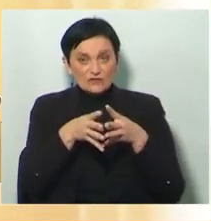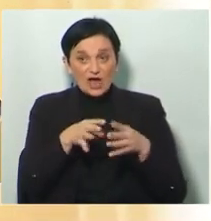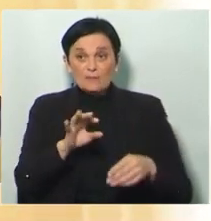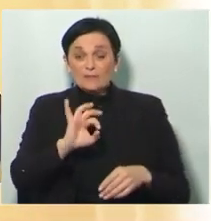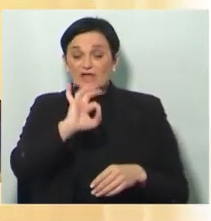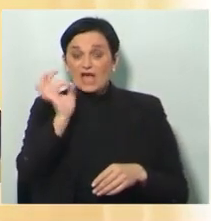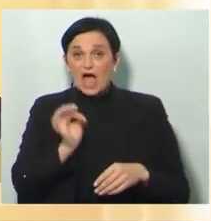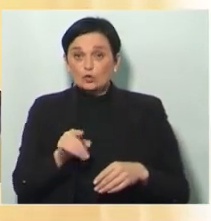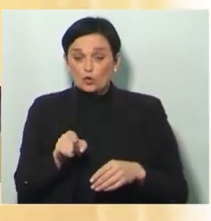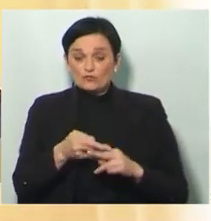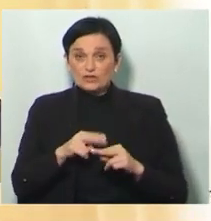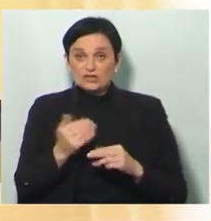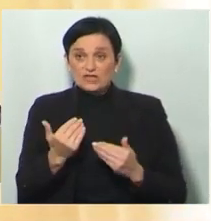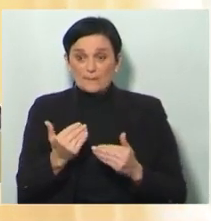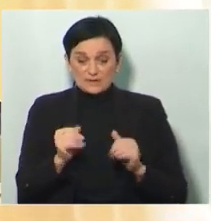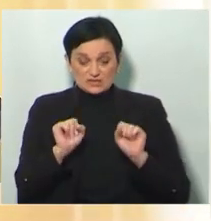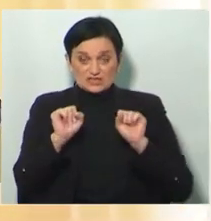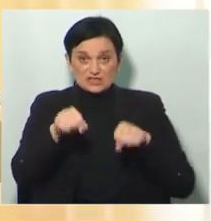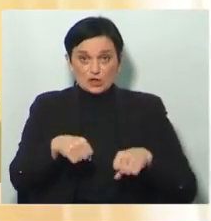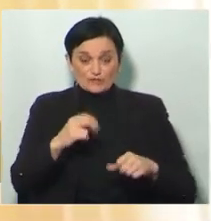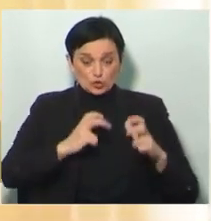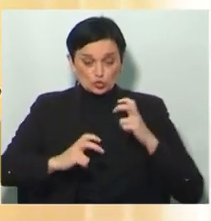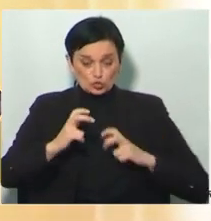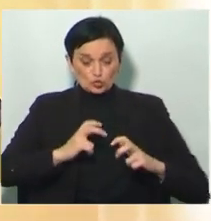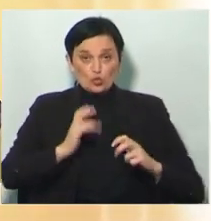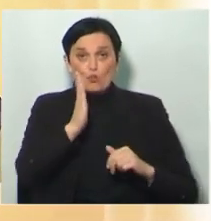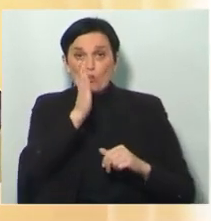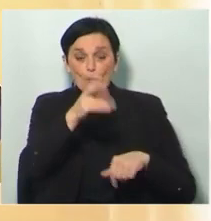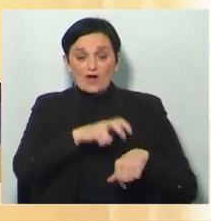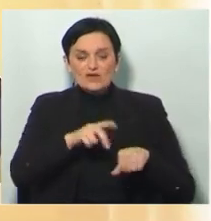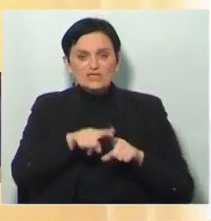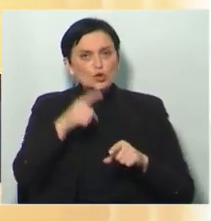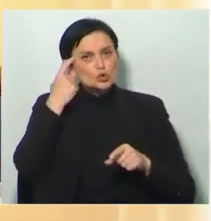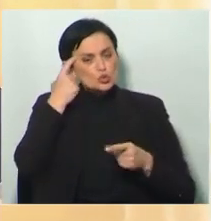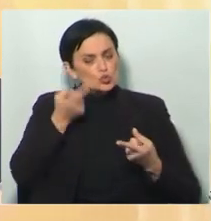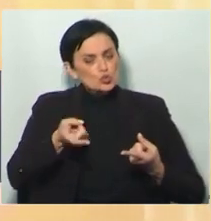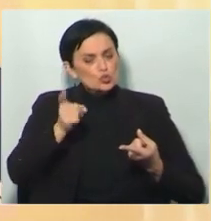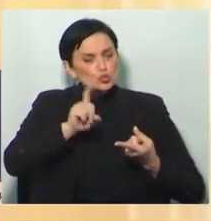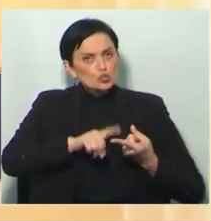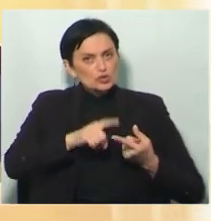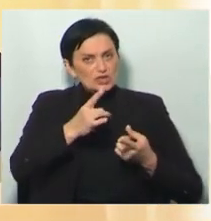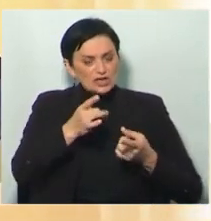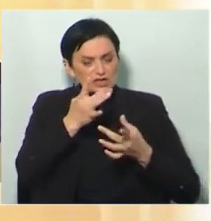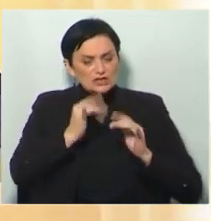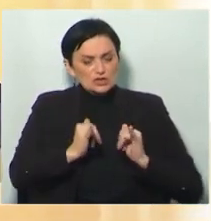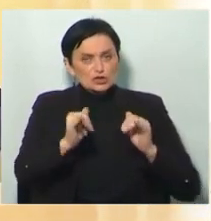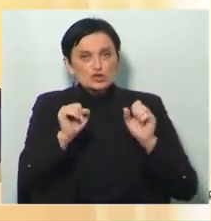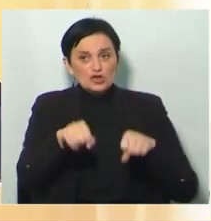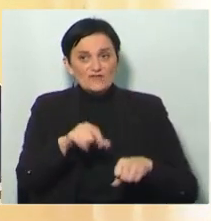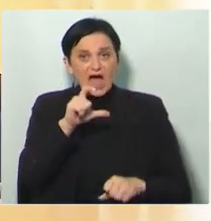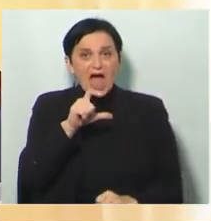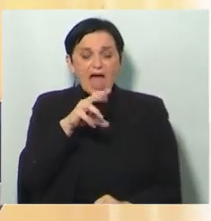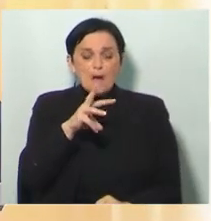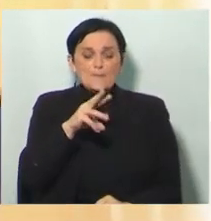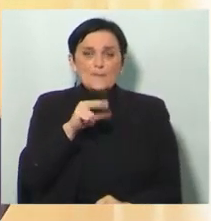საშუალებით სტუდენტებში, მომავალ მედიკოსებში, ისეთი უნარების კულტივაცია არის შესაძლებელი, როგორიც არის